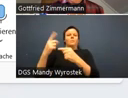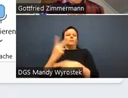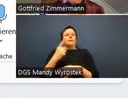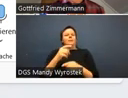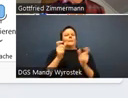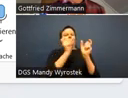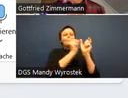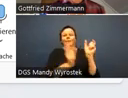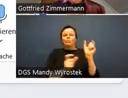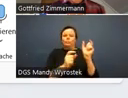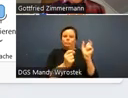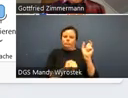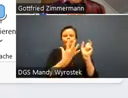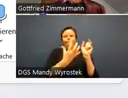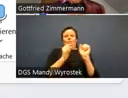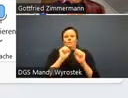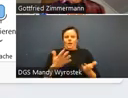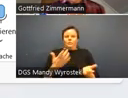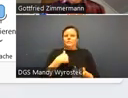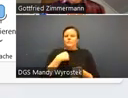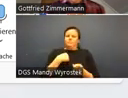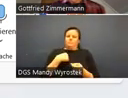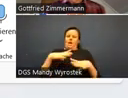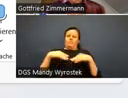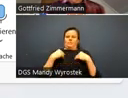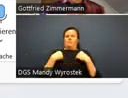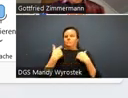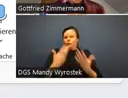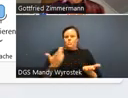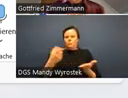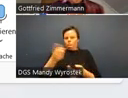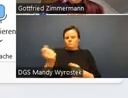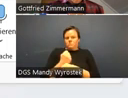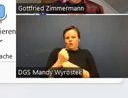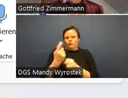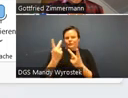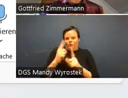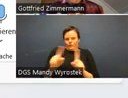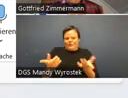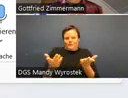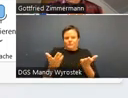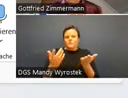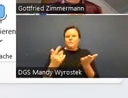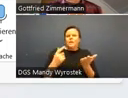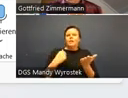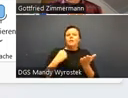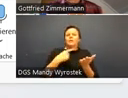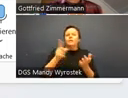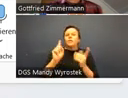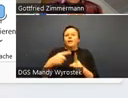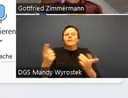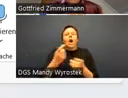Sie machen das sowieso nicht. Und Sie sollten auch keine Objekte einbetten, außer